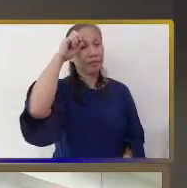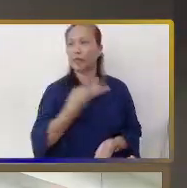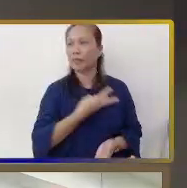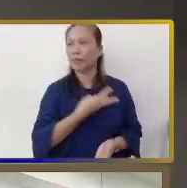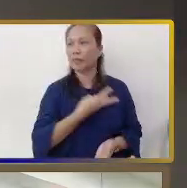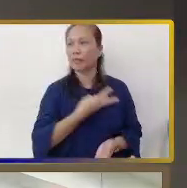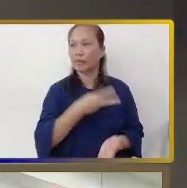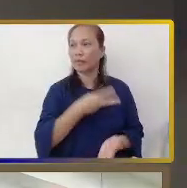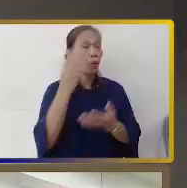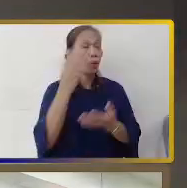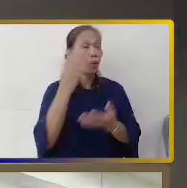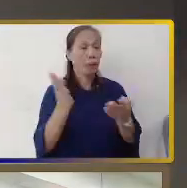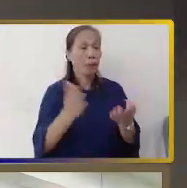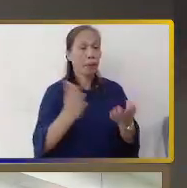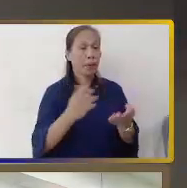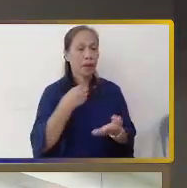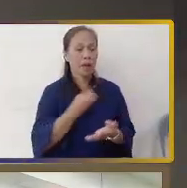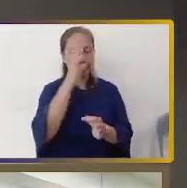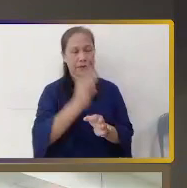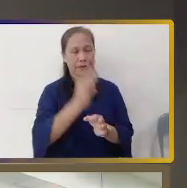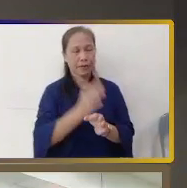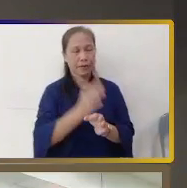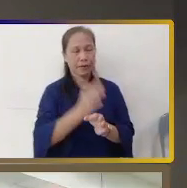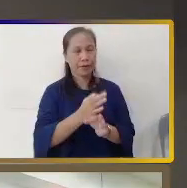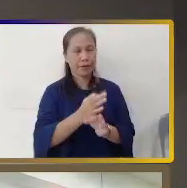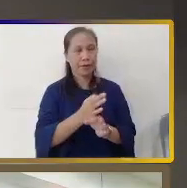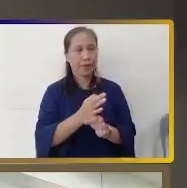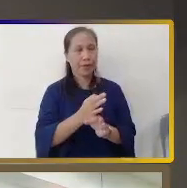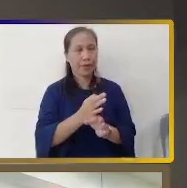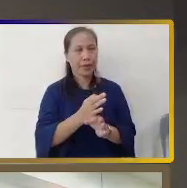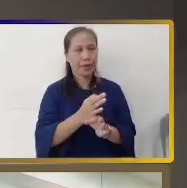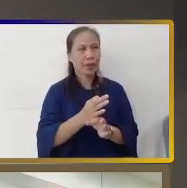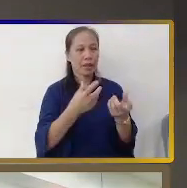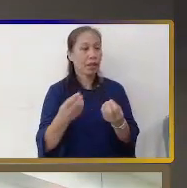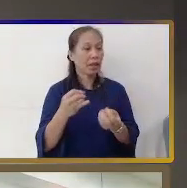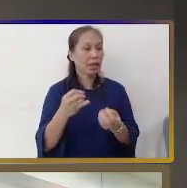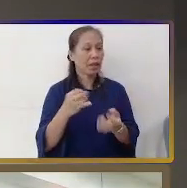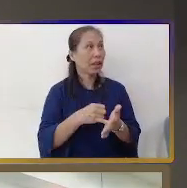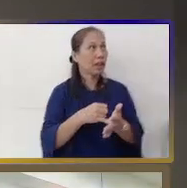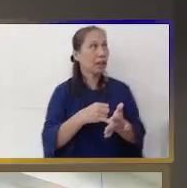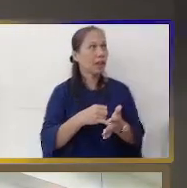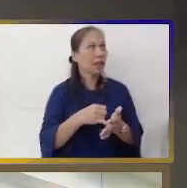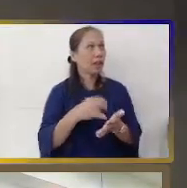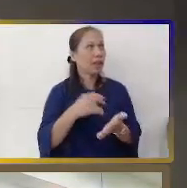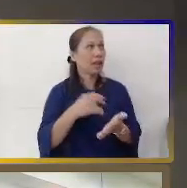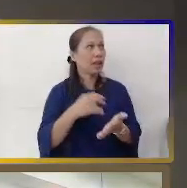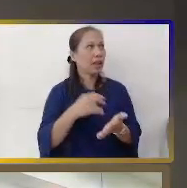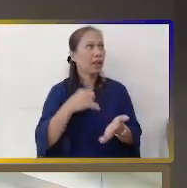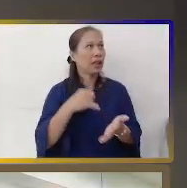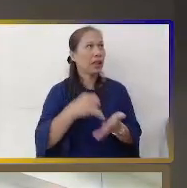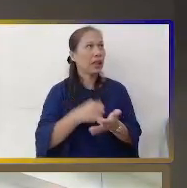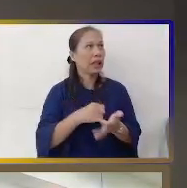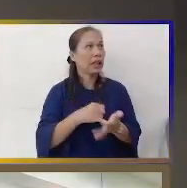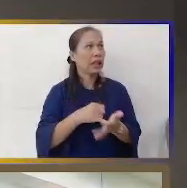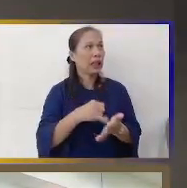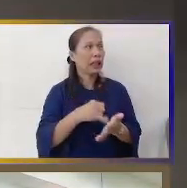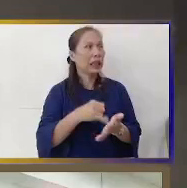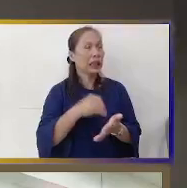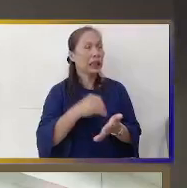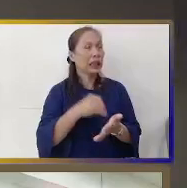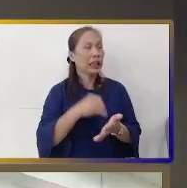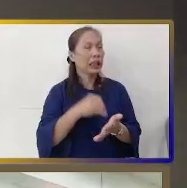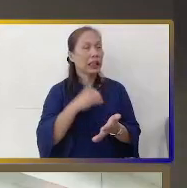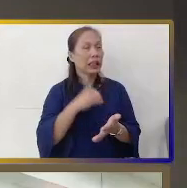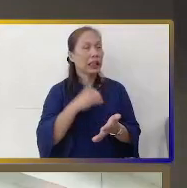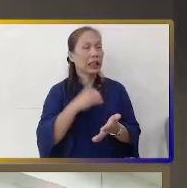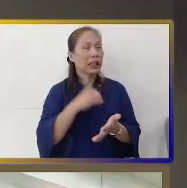pananampalataya and how they did it ay ah malaking tulong po yan para patuloy tayong maging matatag sa atin pong ah